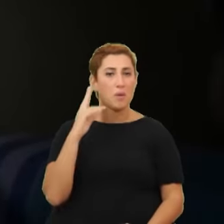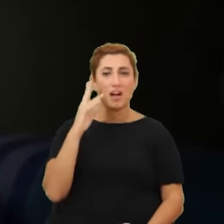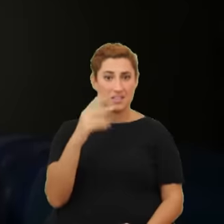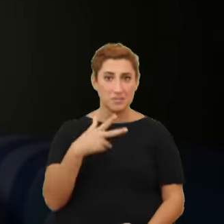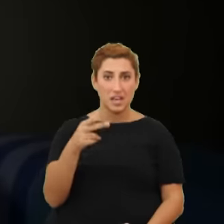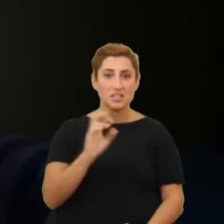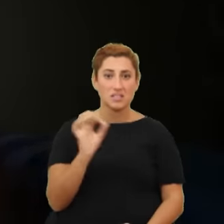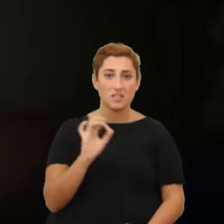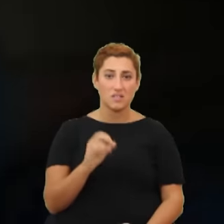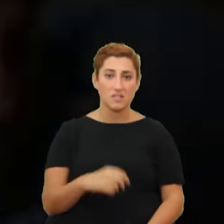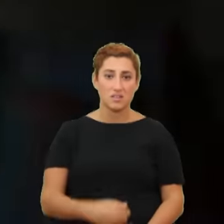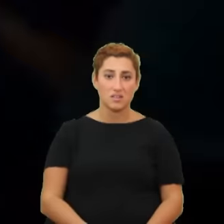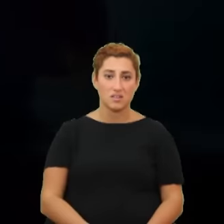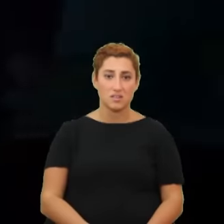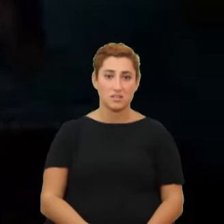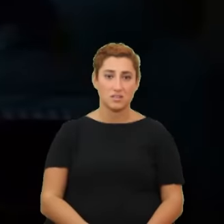kesti. Aynen.